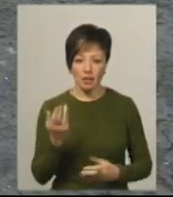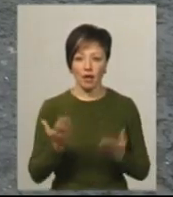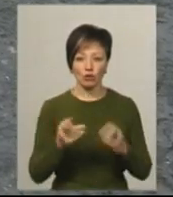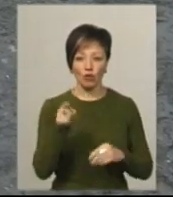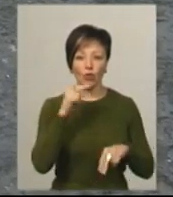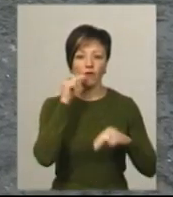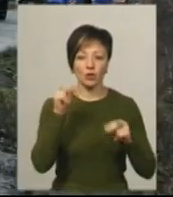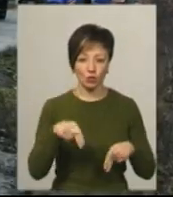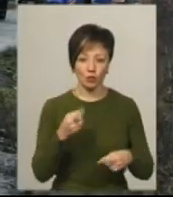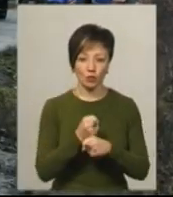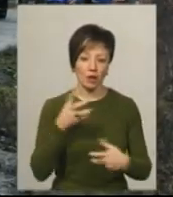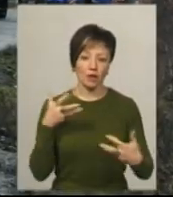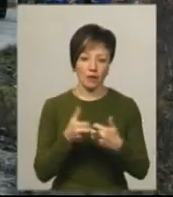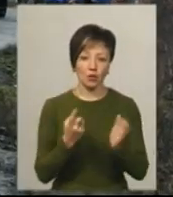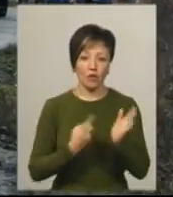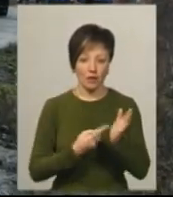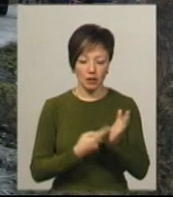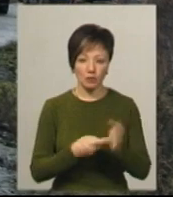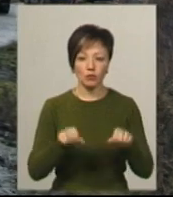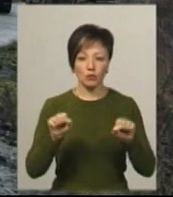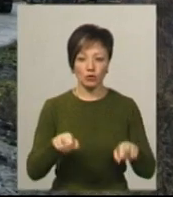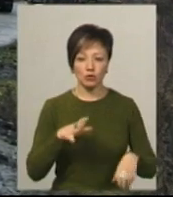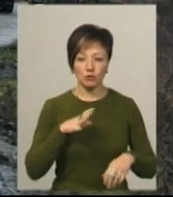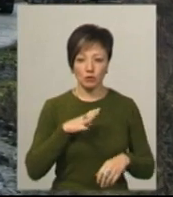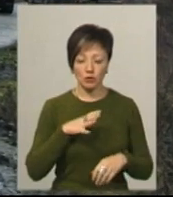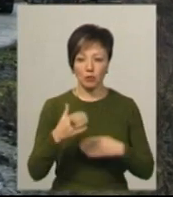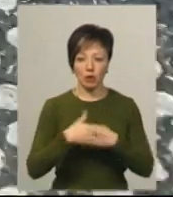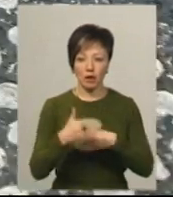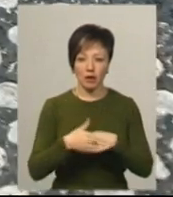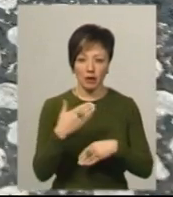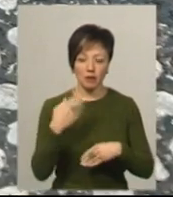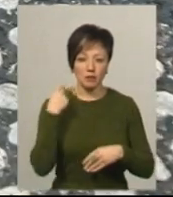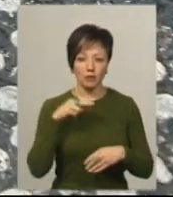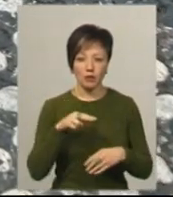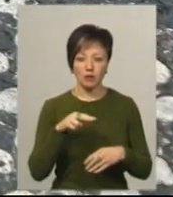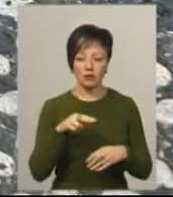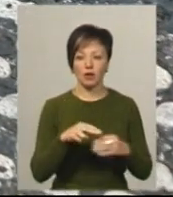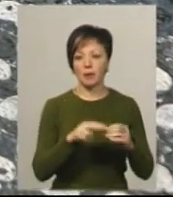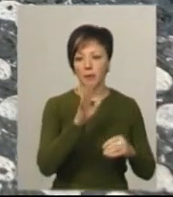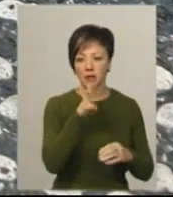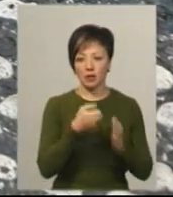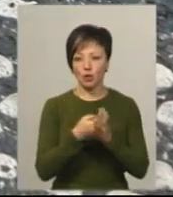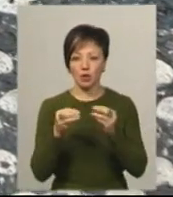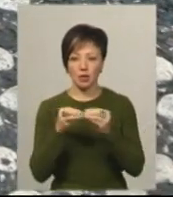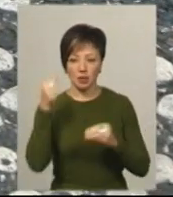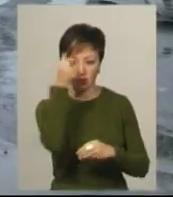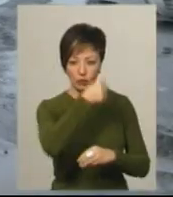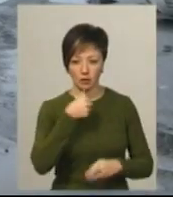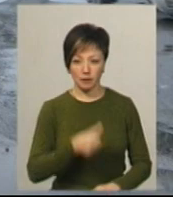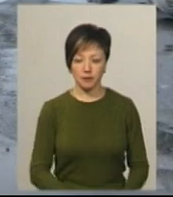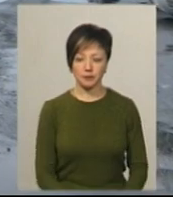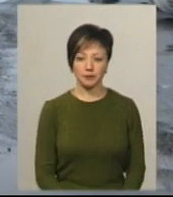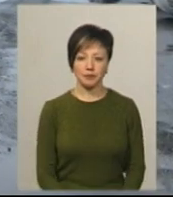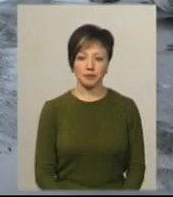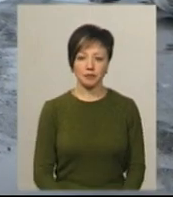його вина у скоєнні ДТП буде доведена, чоловікові загрожує покарання у вигляді позбавлення волі від 5 до 10 років. Неля